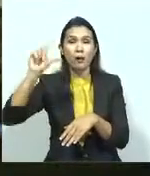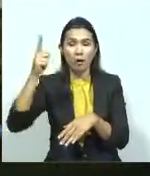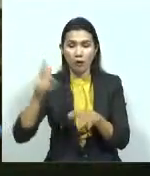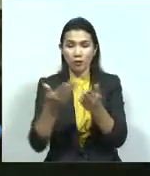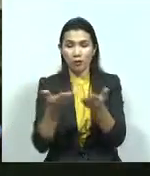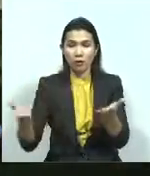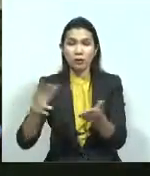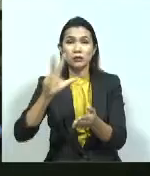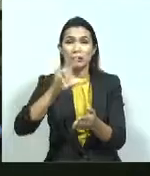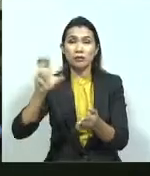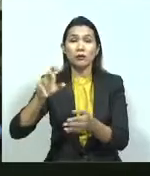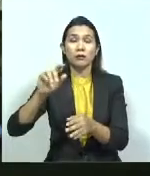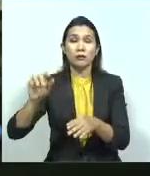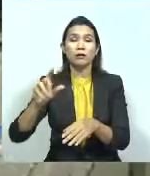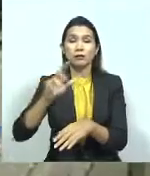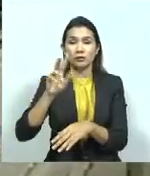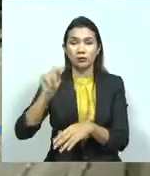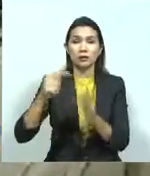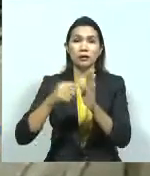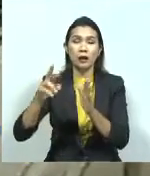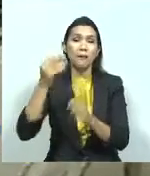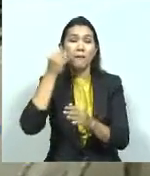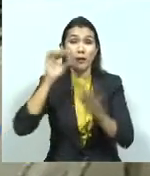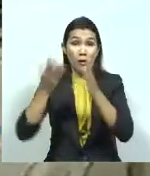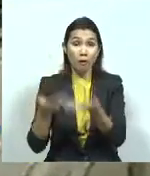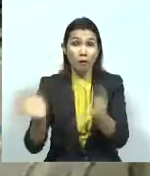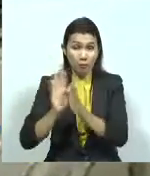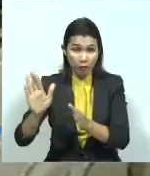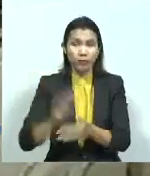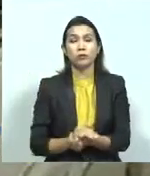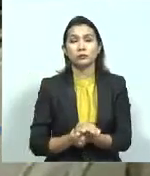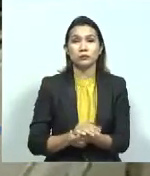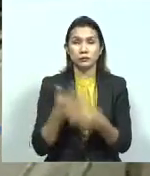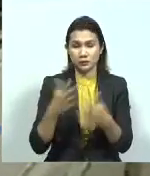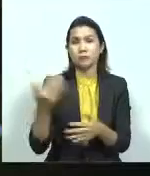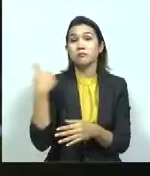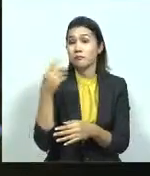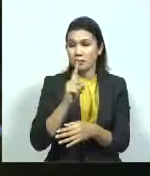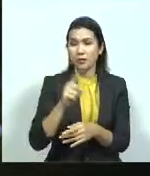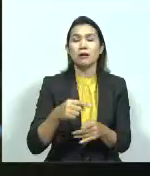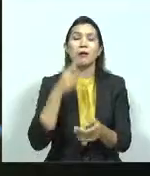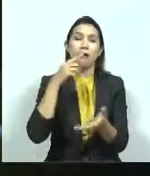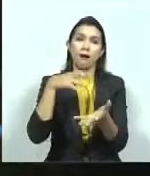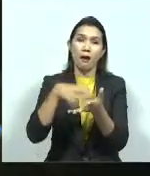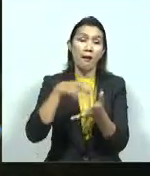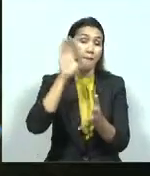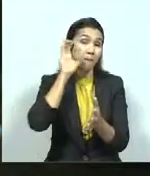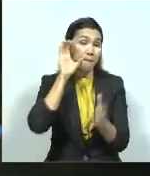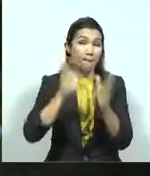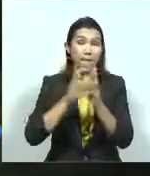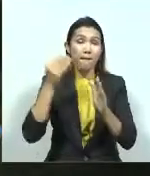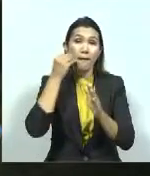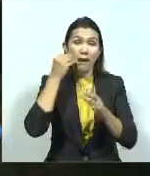นวน300ตารางวาซึ่งเป็นบ้านของครอบครัวนอกจากนี้ก็ยังมีการเปิดเผยภาพบ้านที่ห